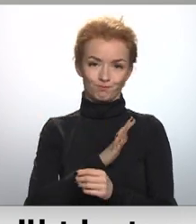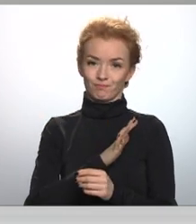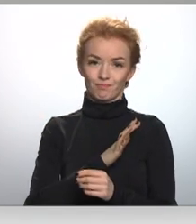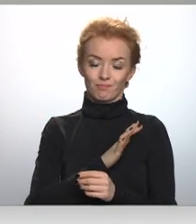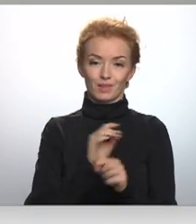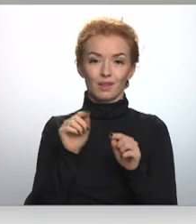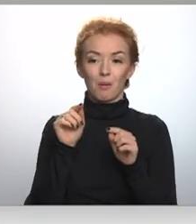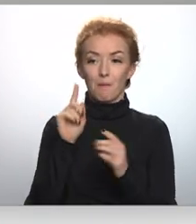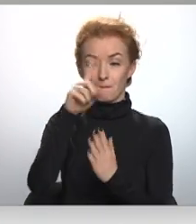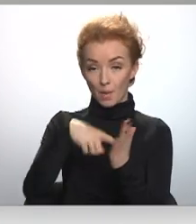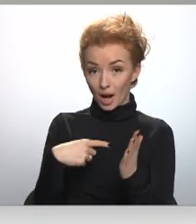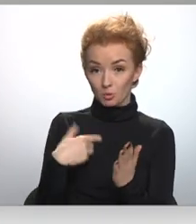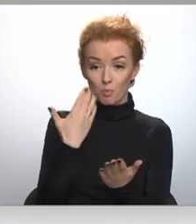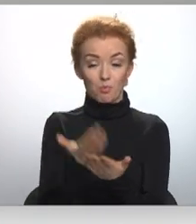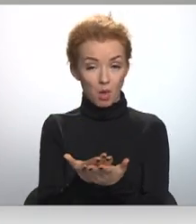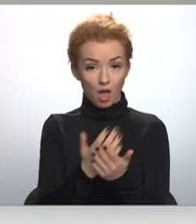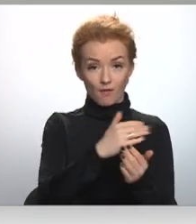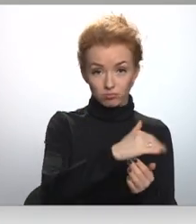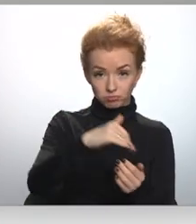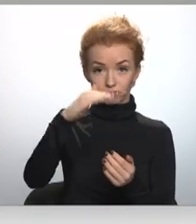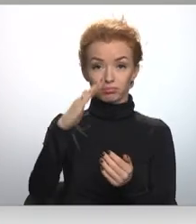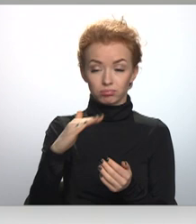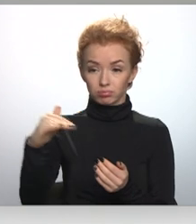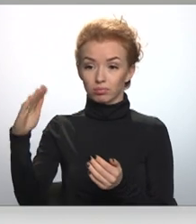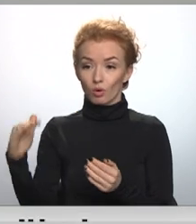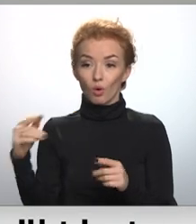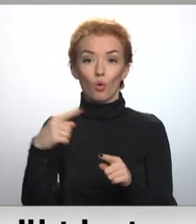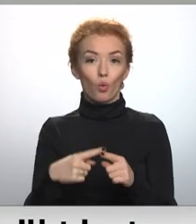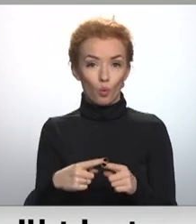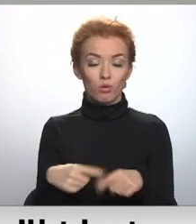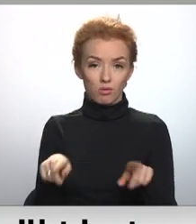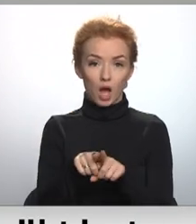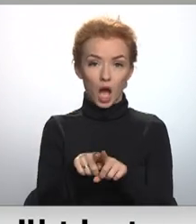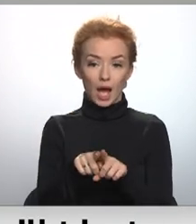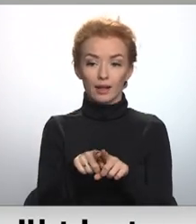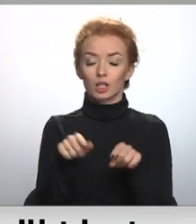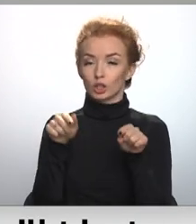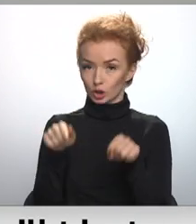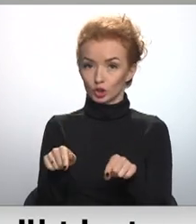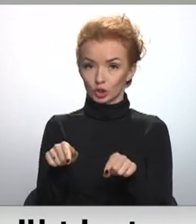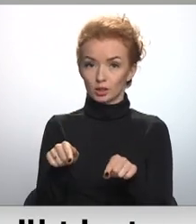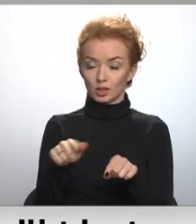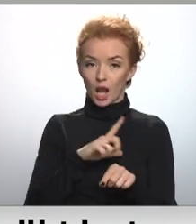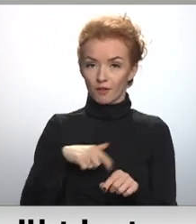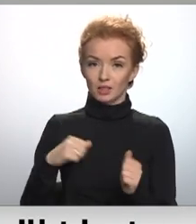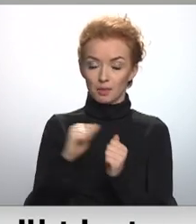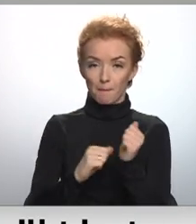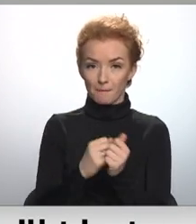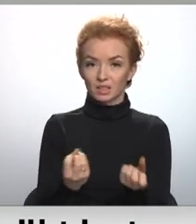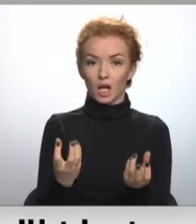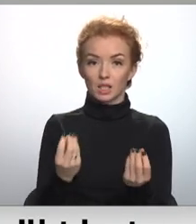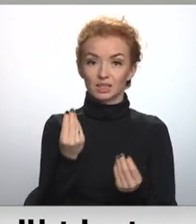ir tā pieprasījuma, piedāvājuma līkne, un arī šis te Latvijas dabasgāzes cenas